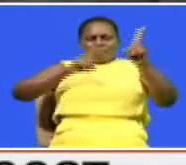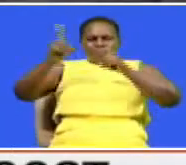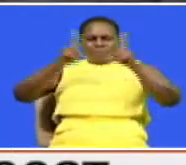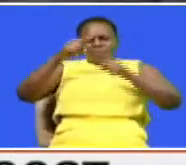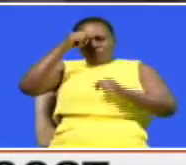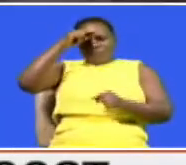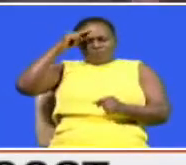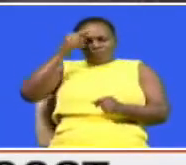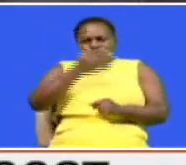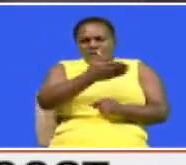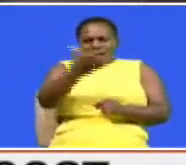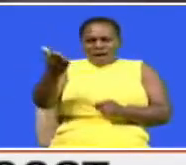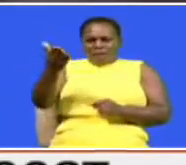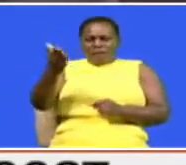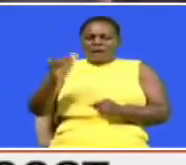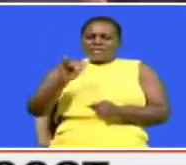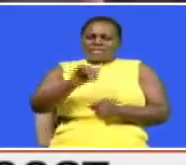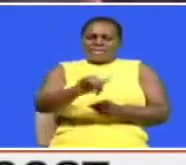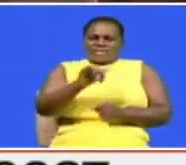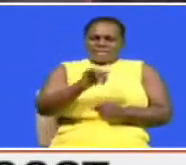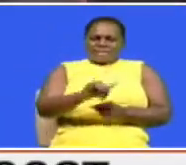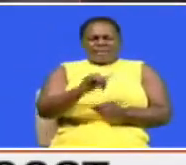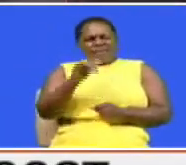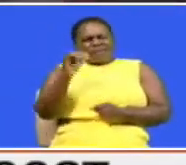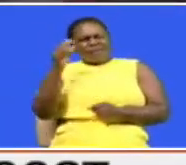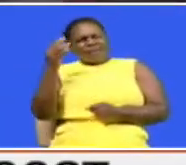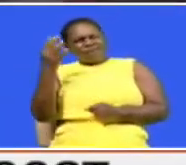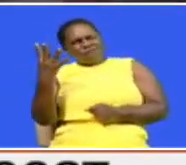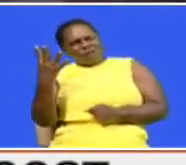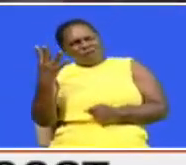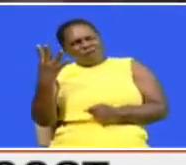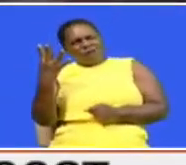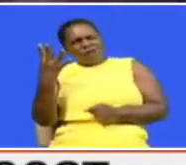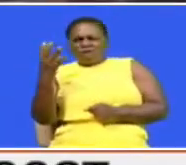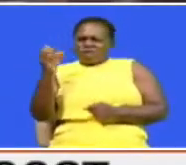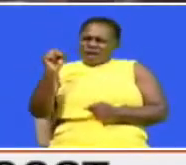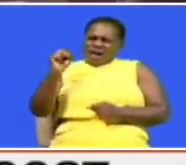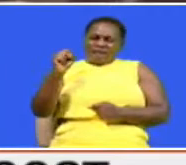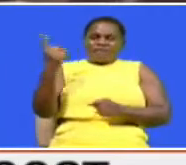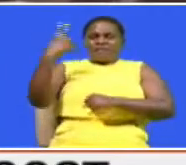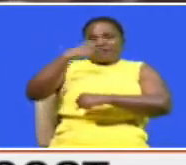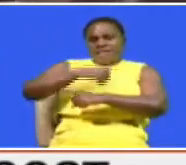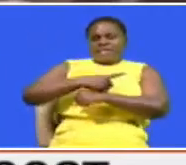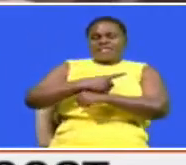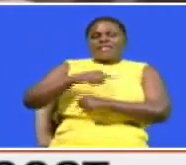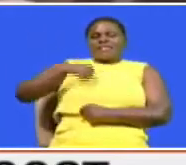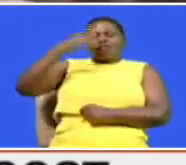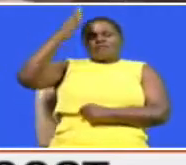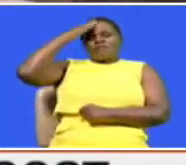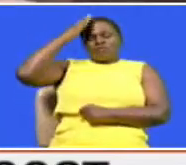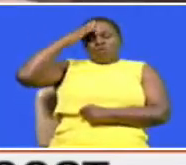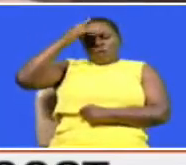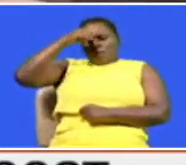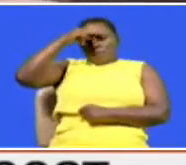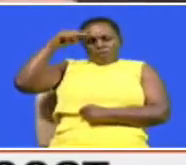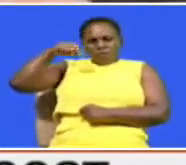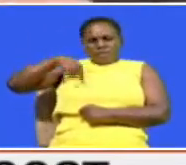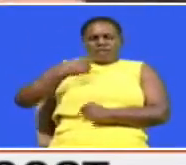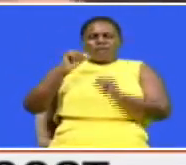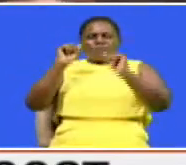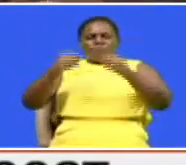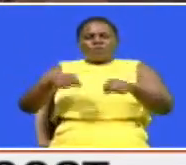kwa sababu hao watakuwa mahali hapa kwa siku 4 kwenda 5. Na hivyo basi tunajua kwa sababu